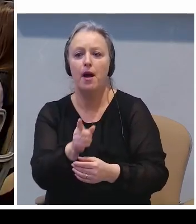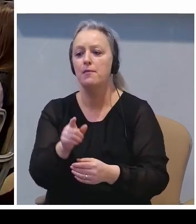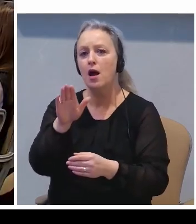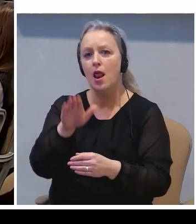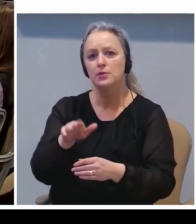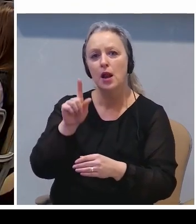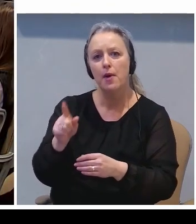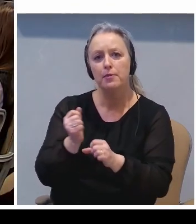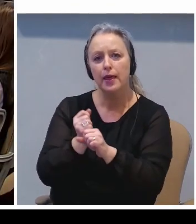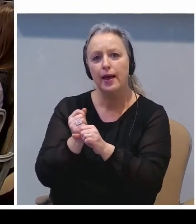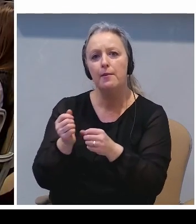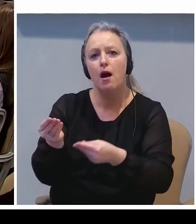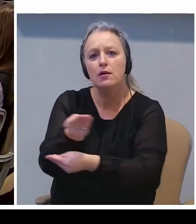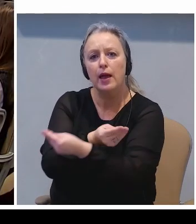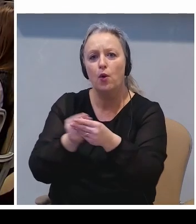tegema.